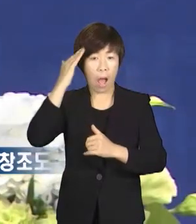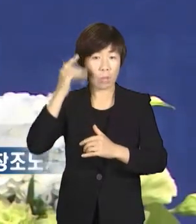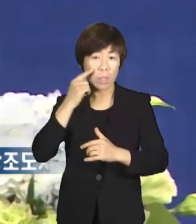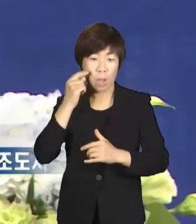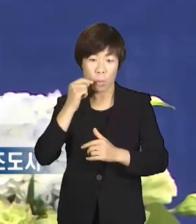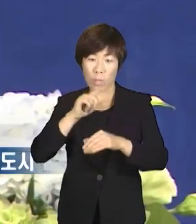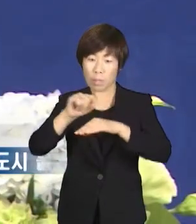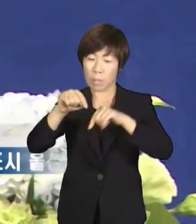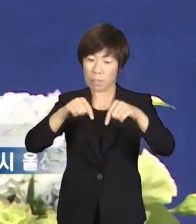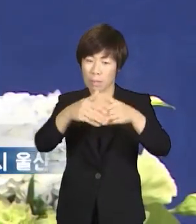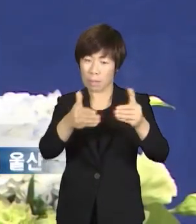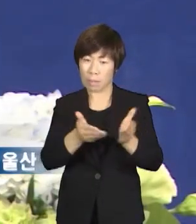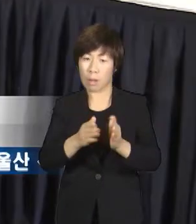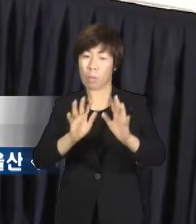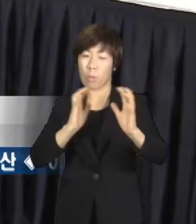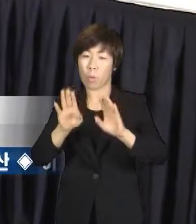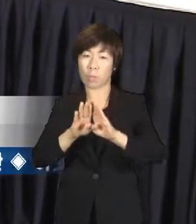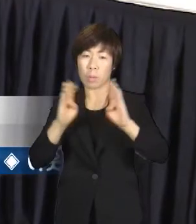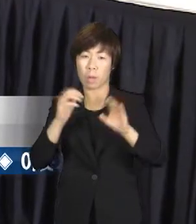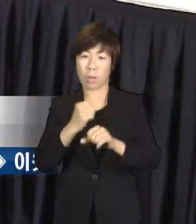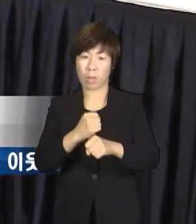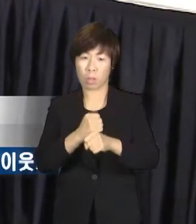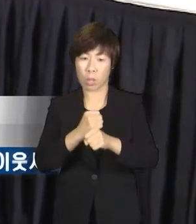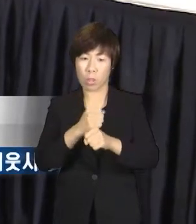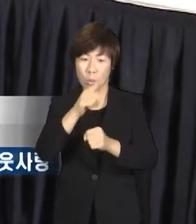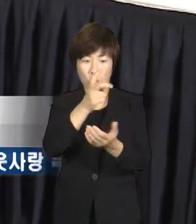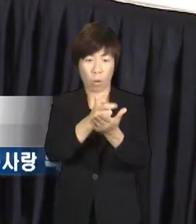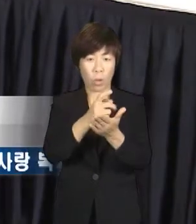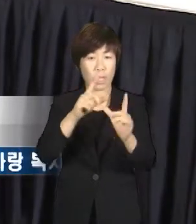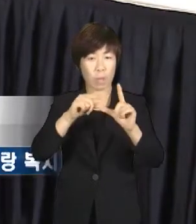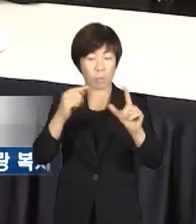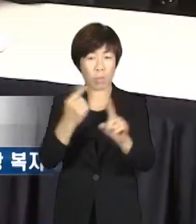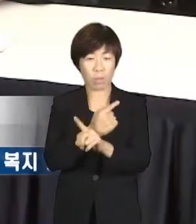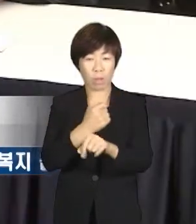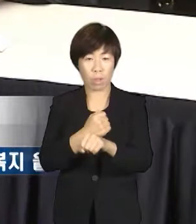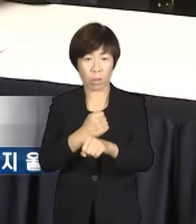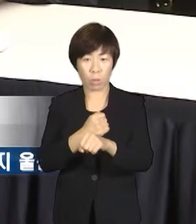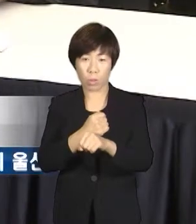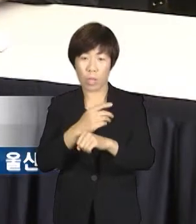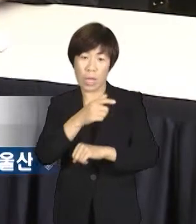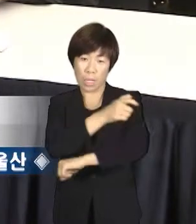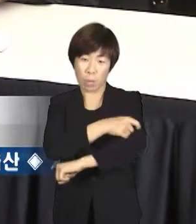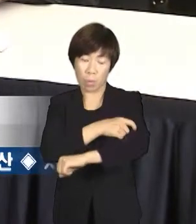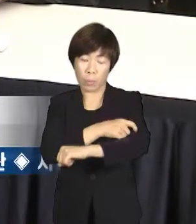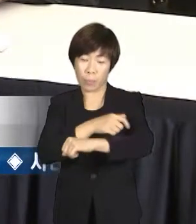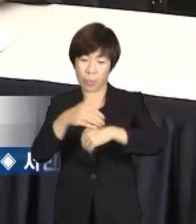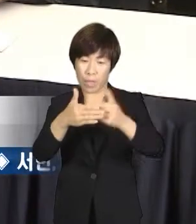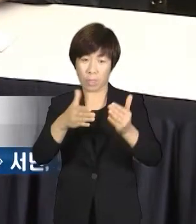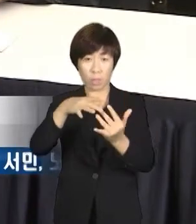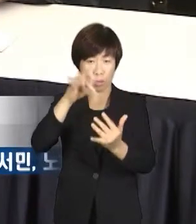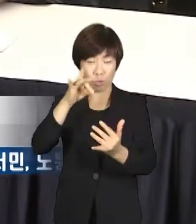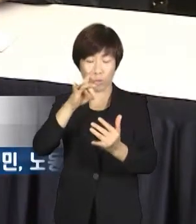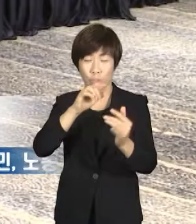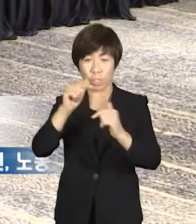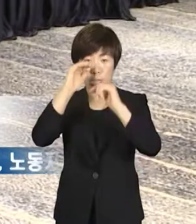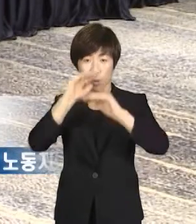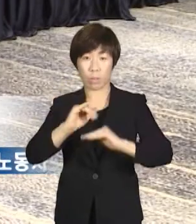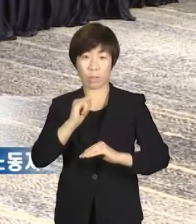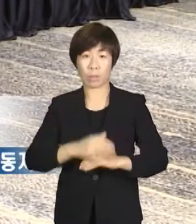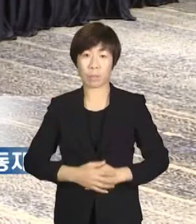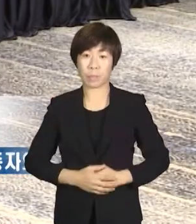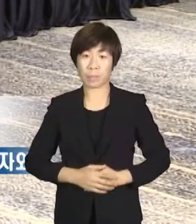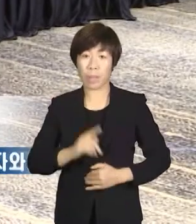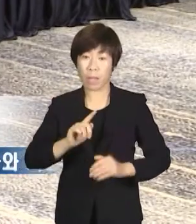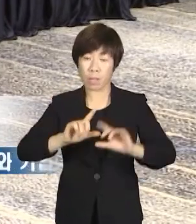개최 추진과 전국시도지사협의회 정관 일부 개정, 제9대 임원단 선출 등의 내용으로 진행됐습니다.